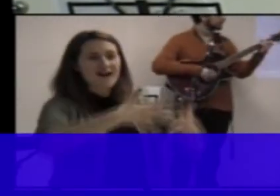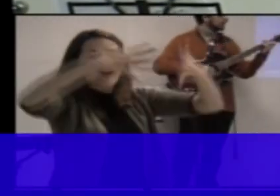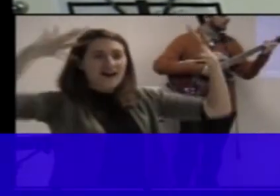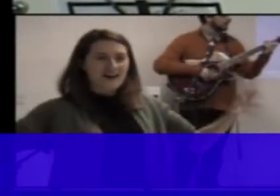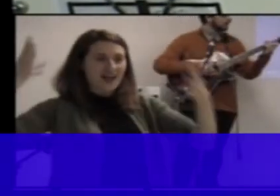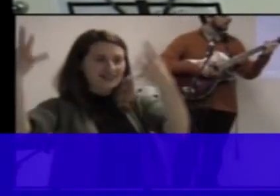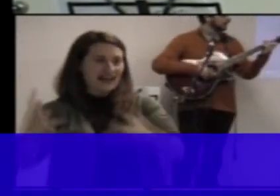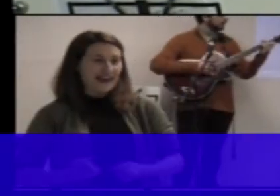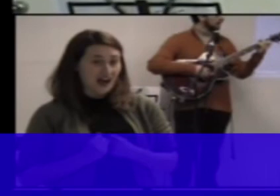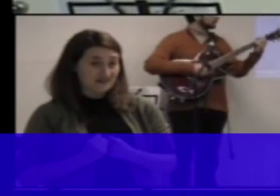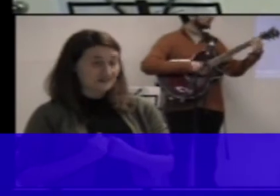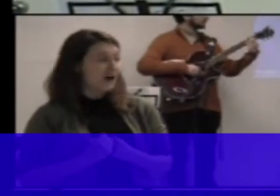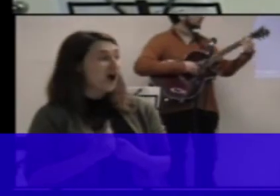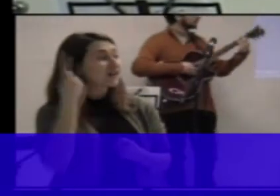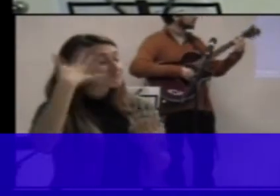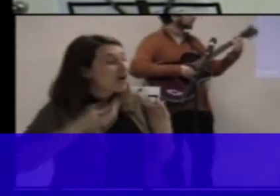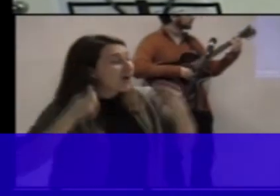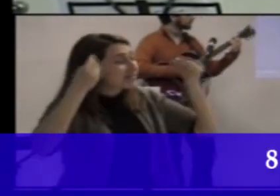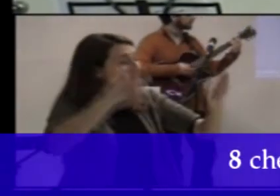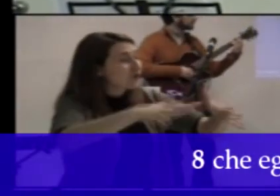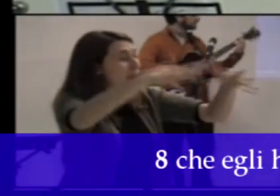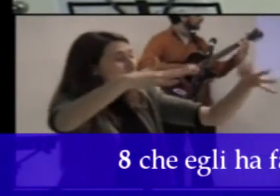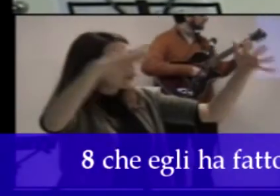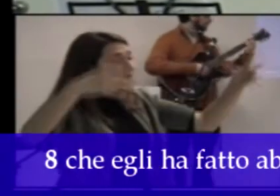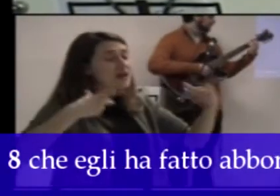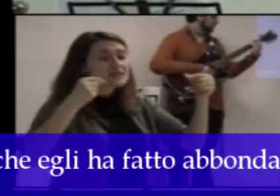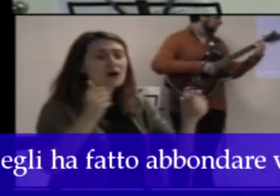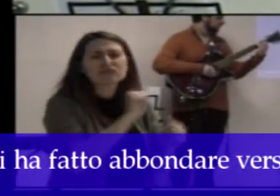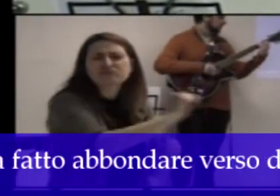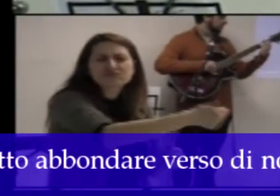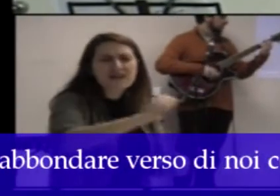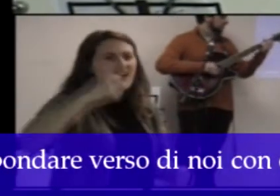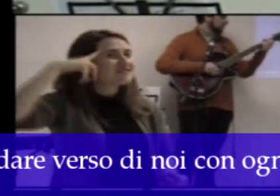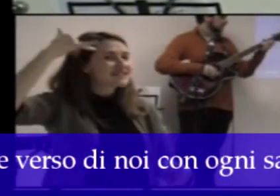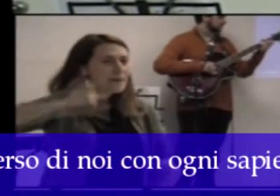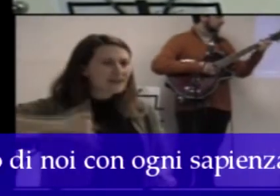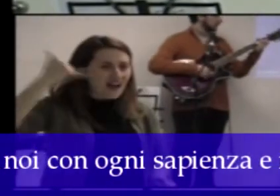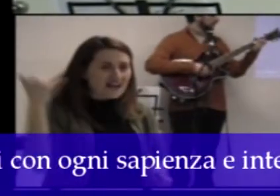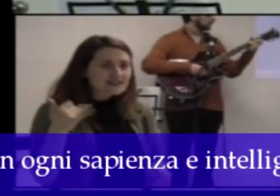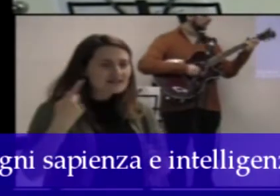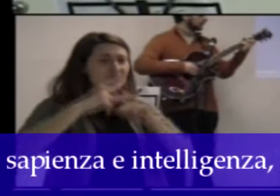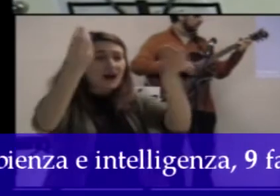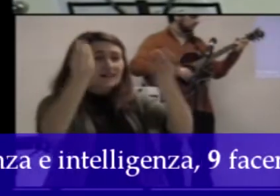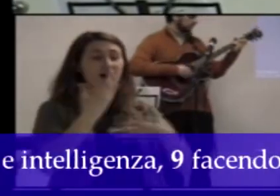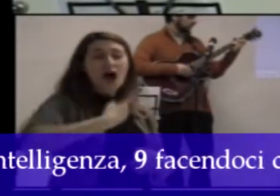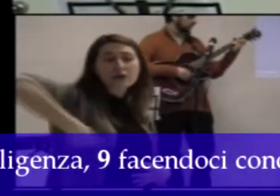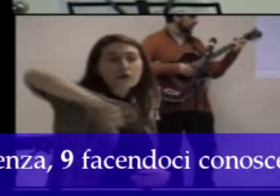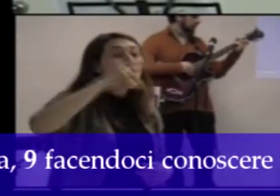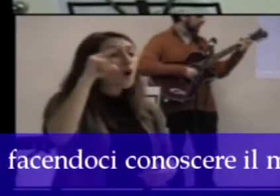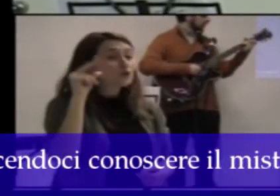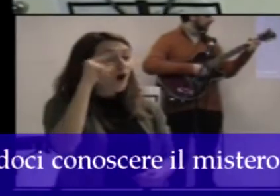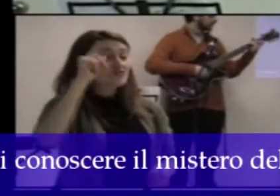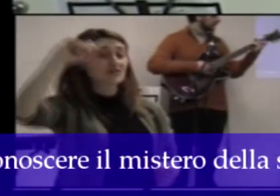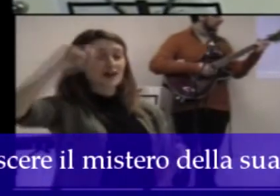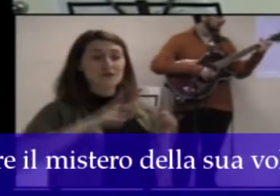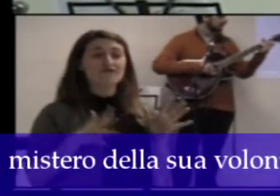ha fatto abbondare verso di noi con ogni sapienza e intelligenza, facendoci conoscere il mistero della sua volontà secondo il